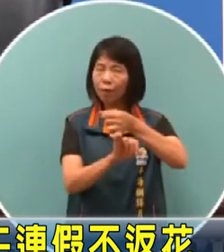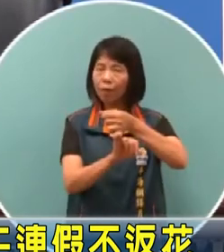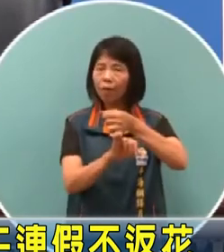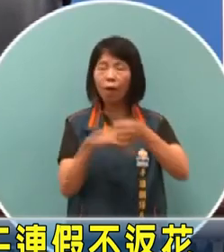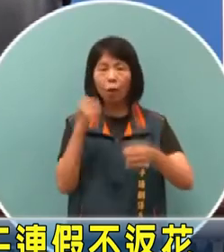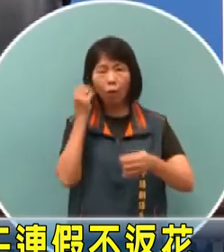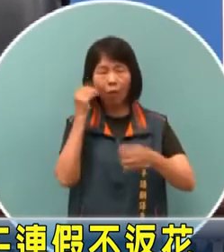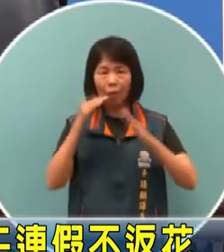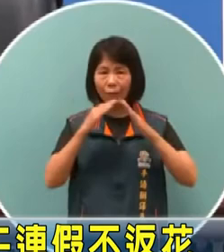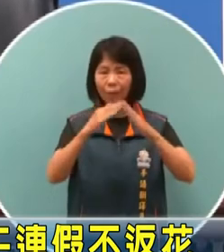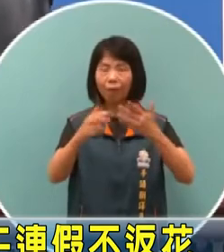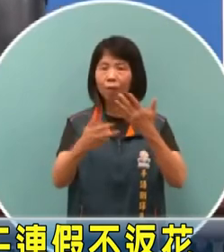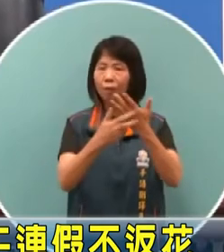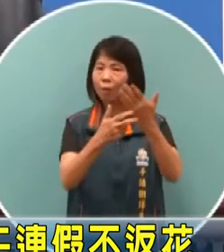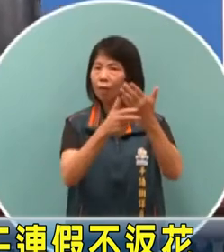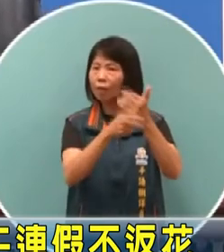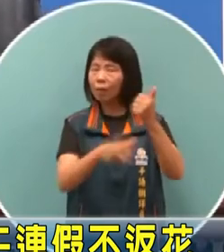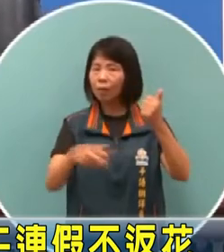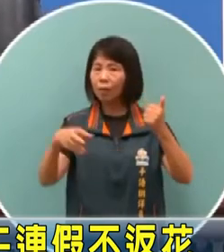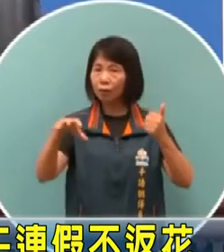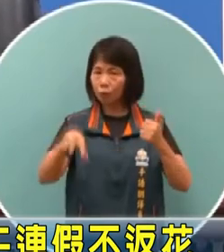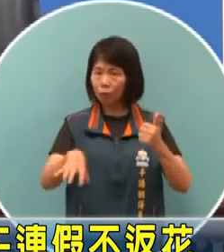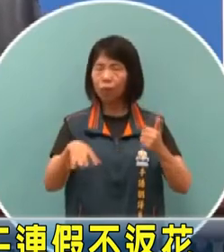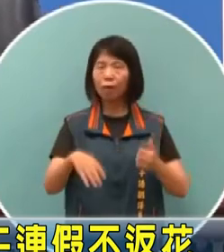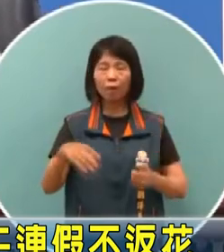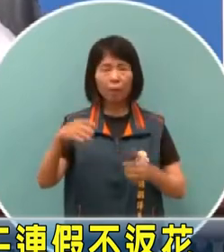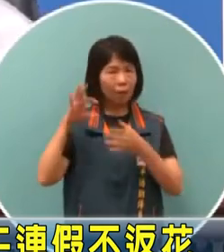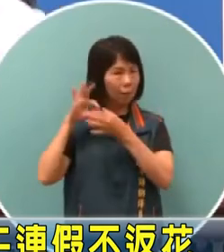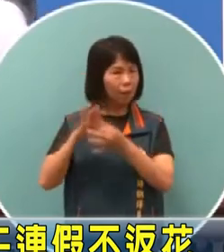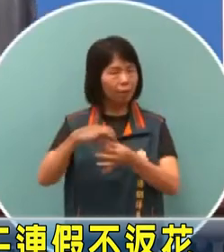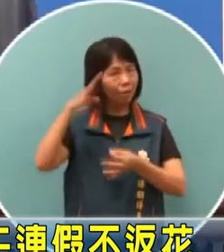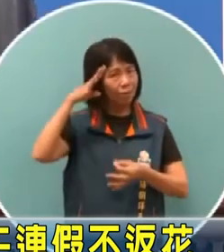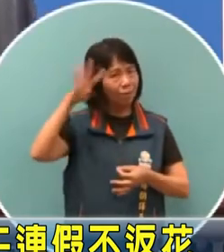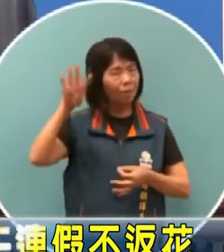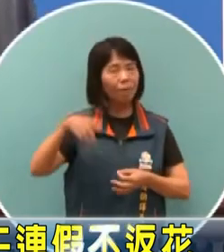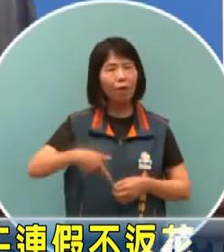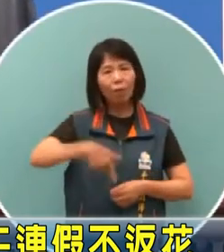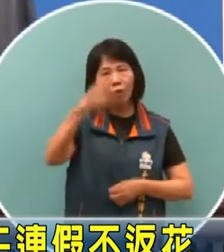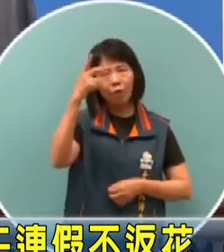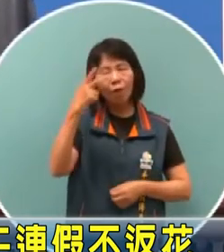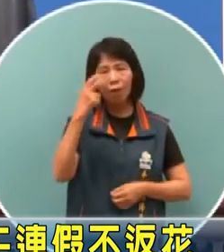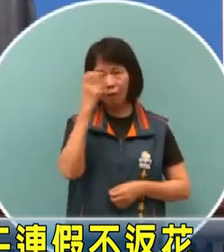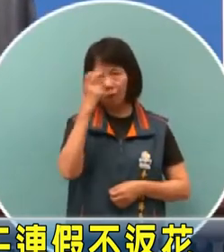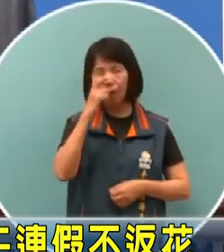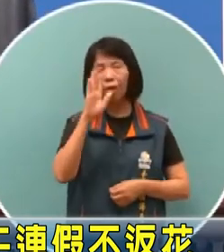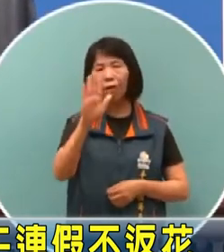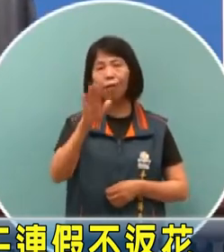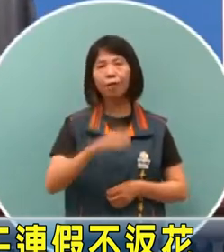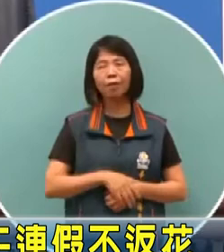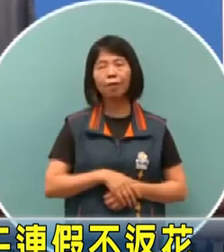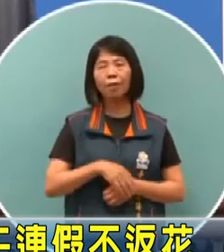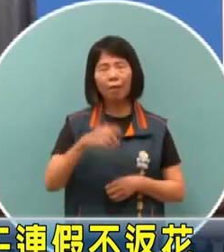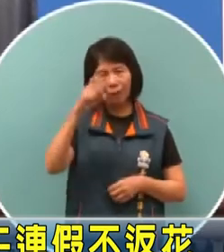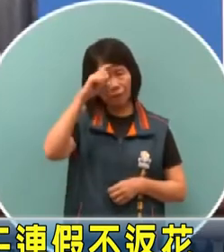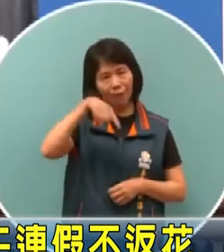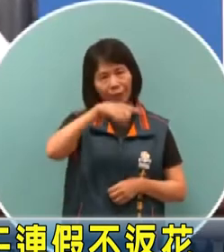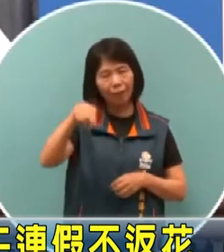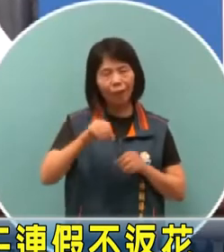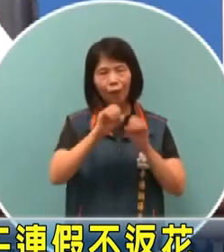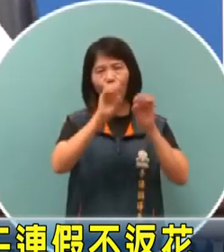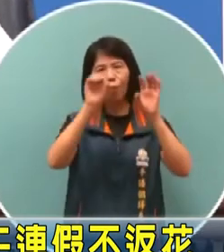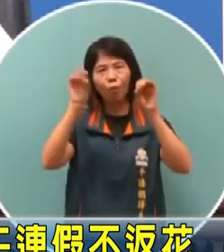我们的花莲市卫生所4天也会为大家来快筛。好，请大家告诉大家，也